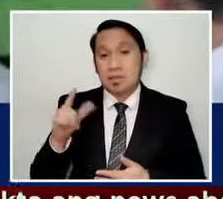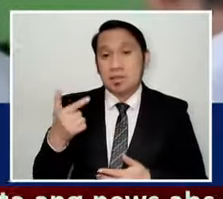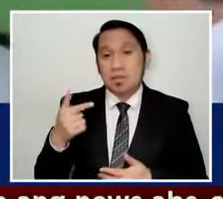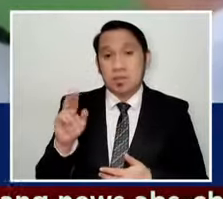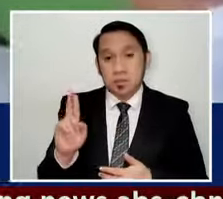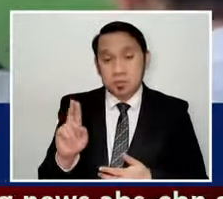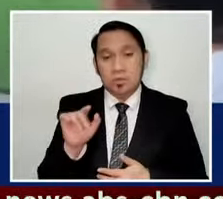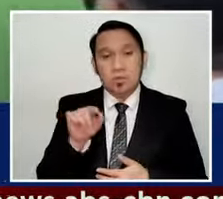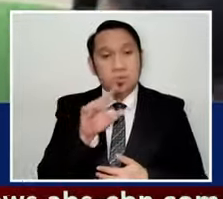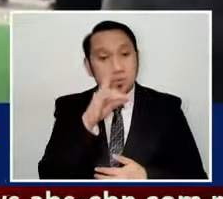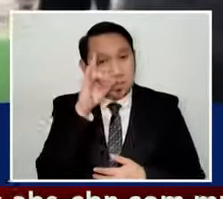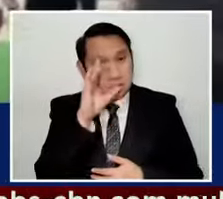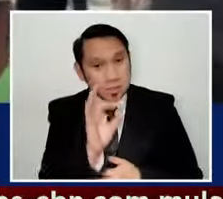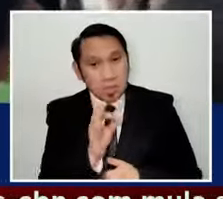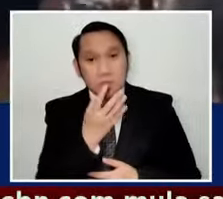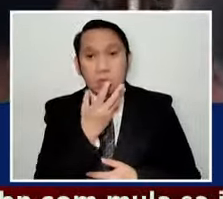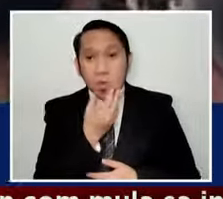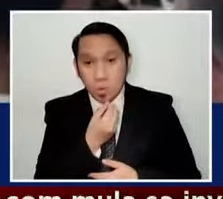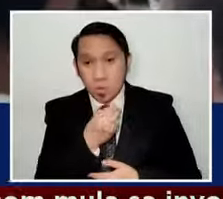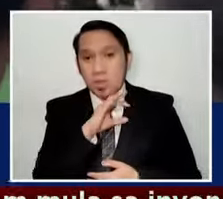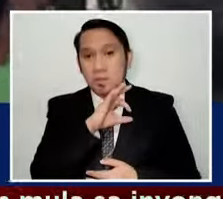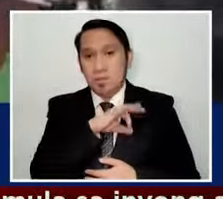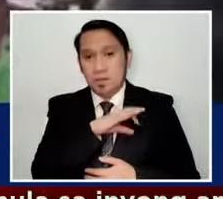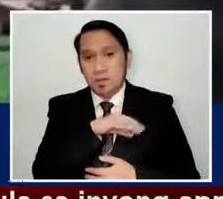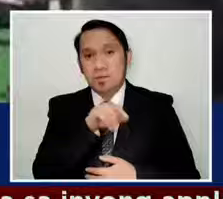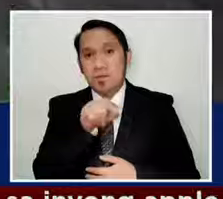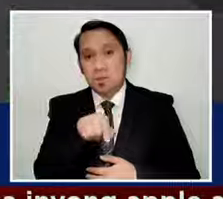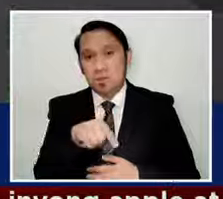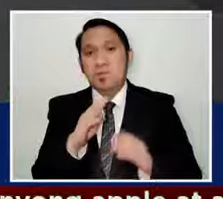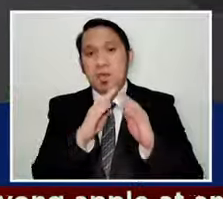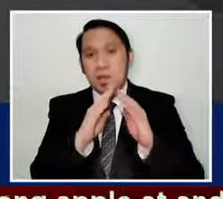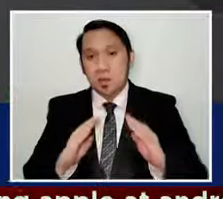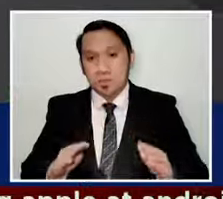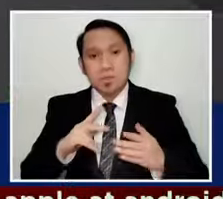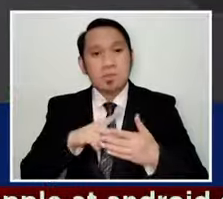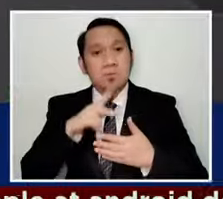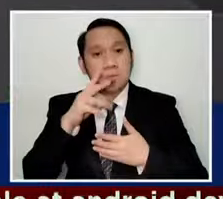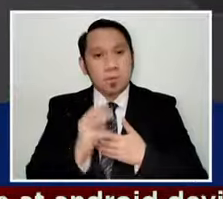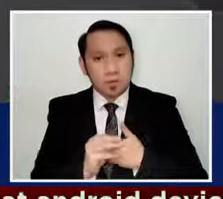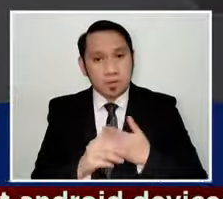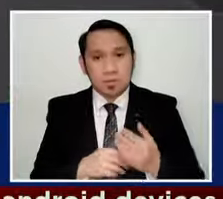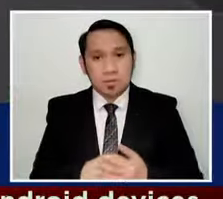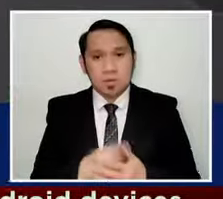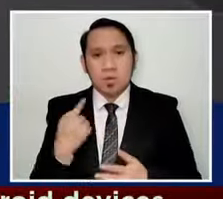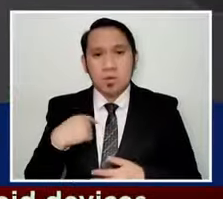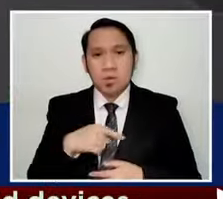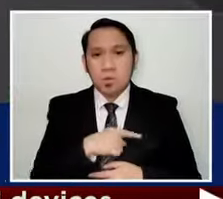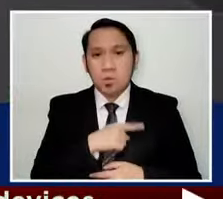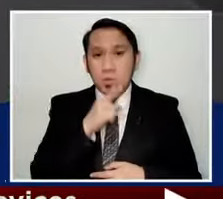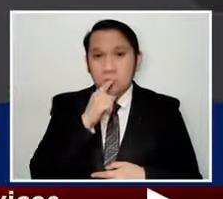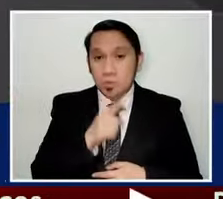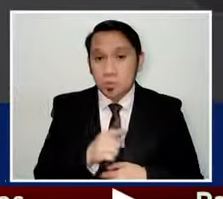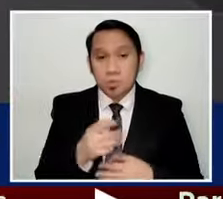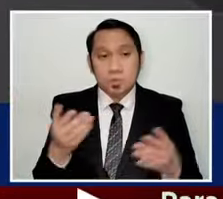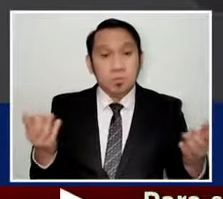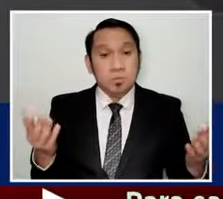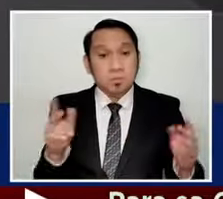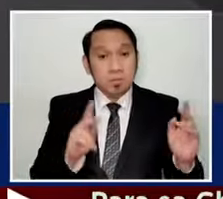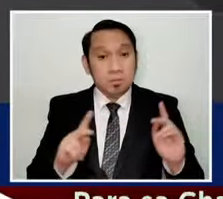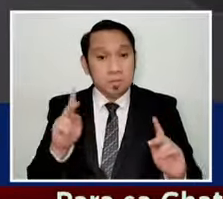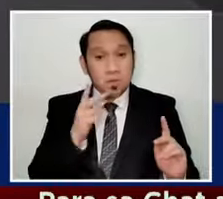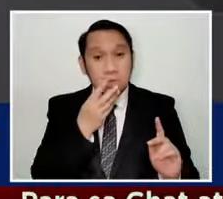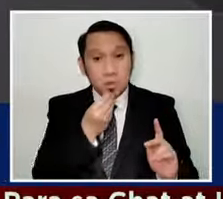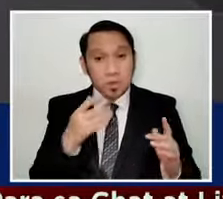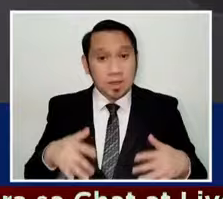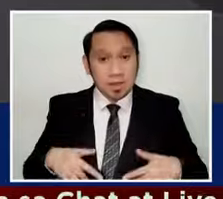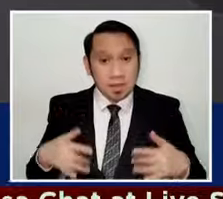ang pipili sa magiging benepisyaryo ng pabahay program. Titiyakin natin na ang mga naninirahan dito ay